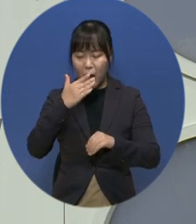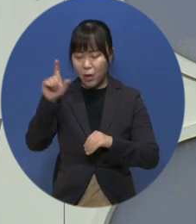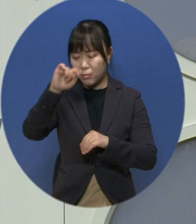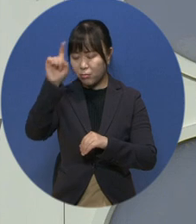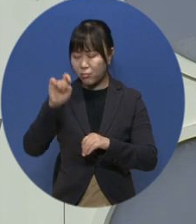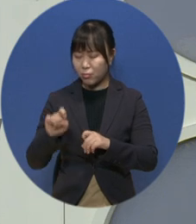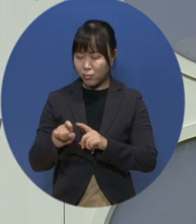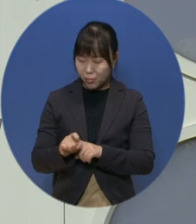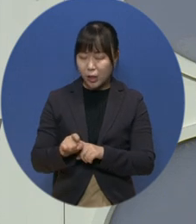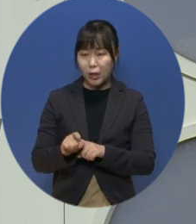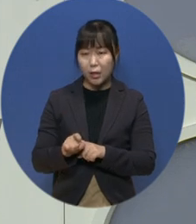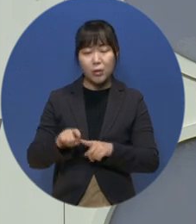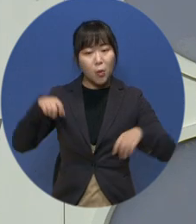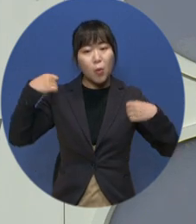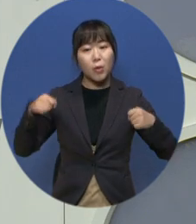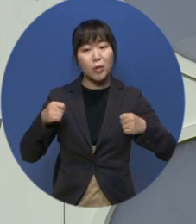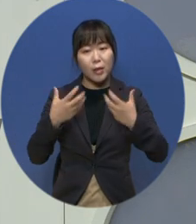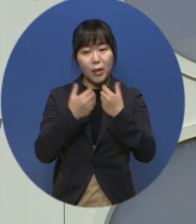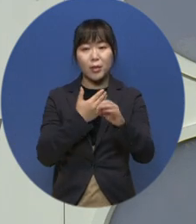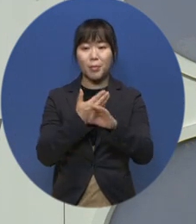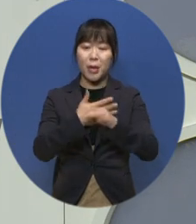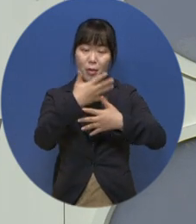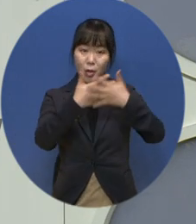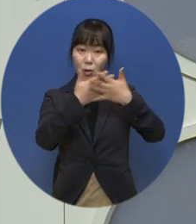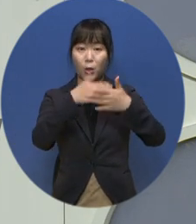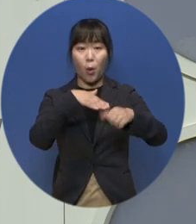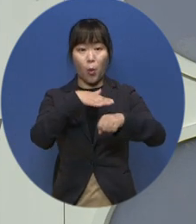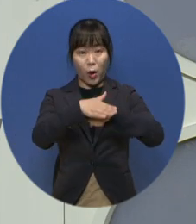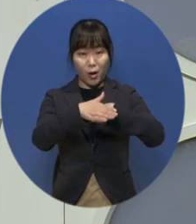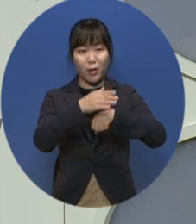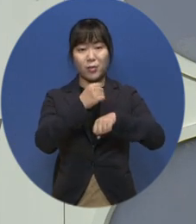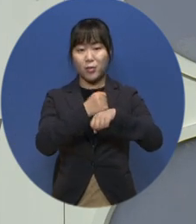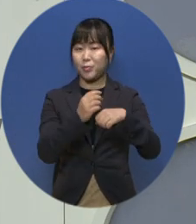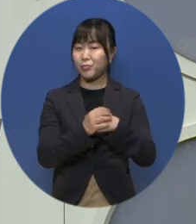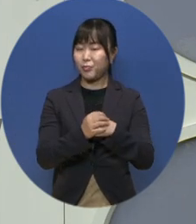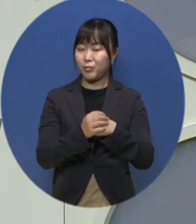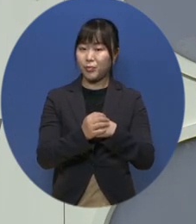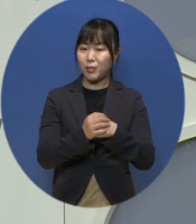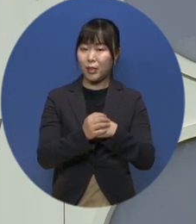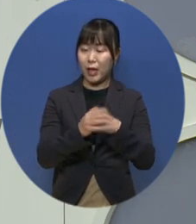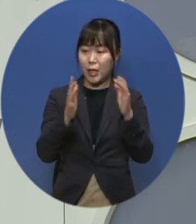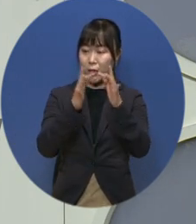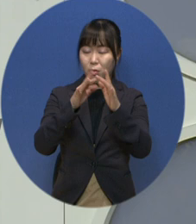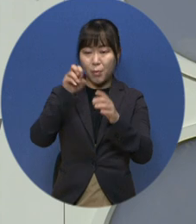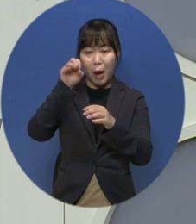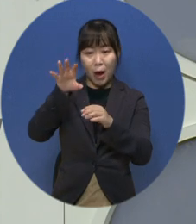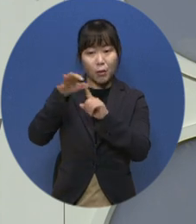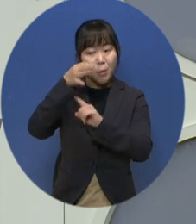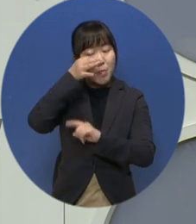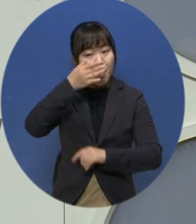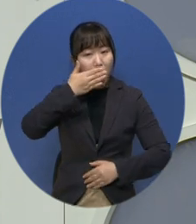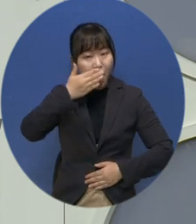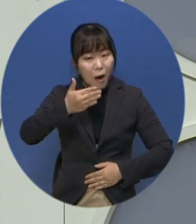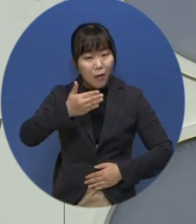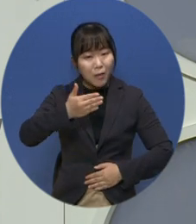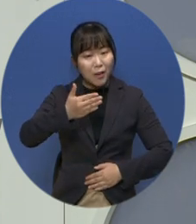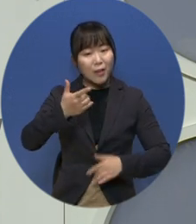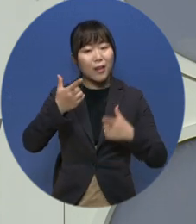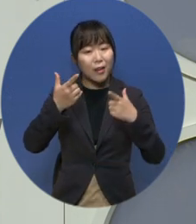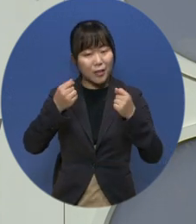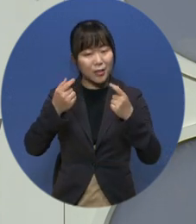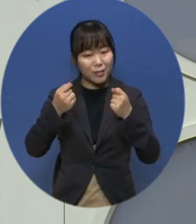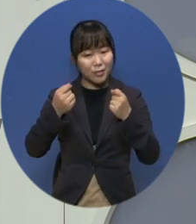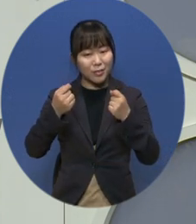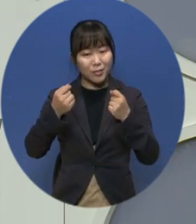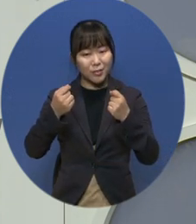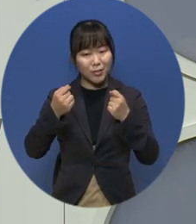그래서 공연도 예를 들어서 영상화 시켜서 스트리밍 서비스라든가 온라인을 통해서 이렇게 사람들이